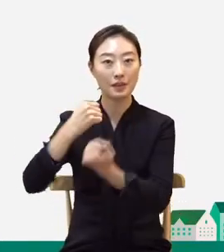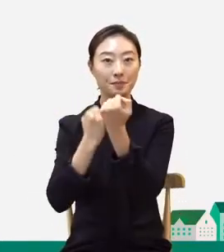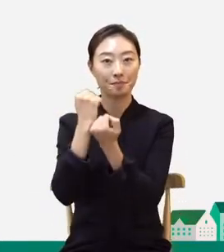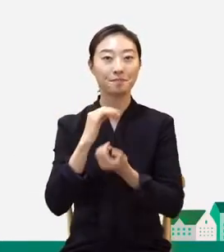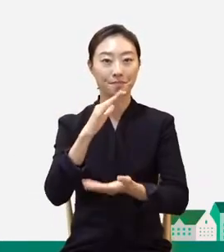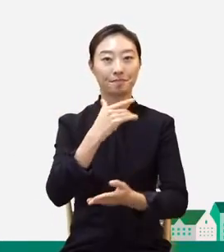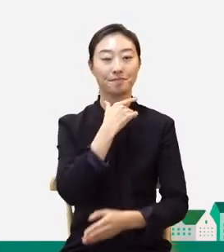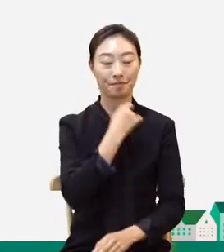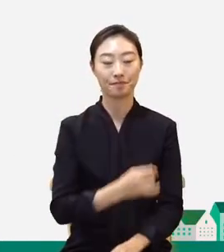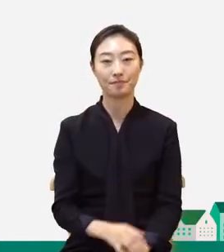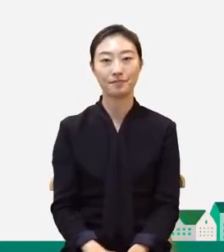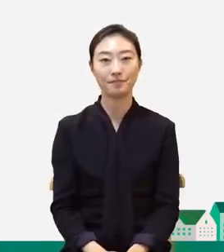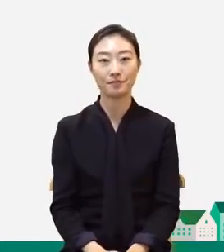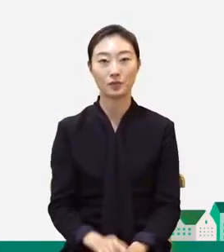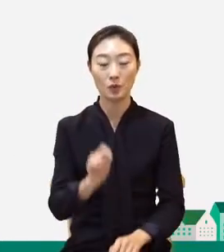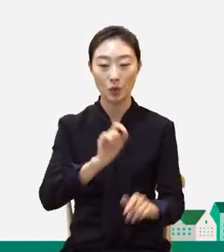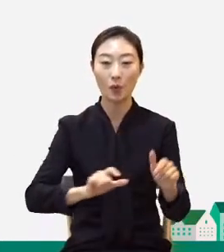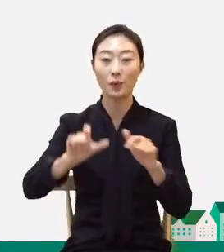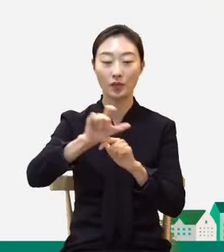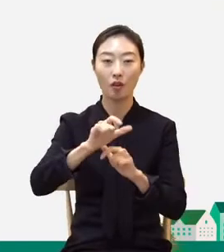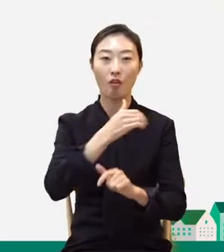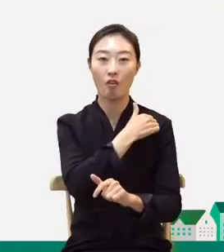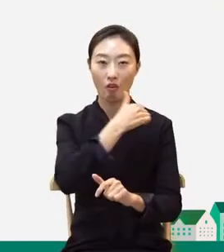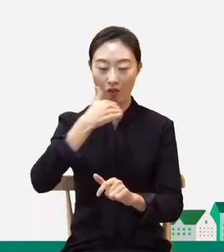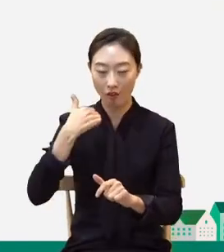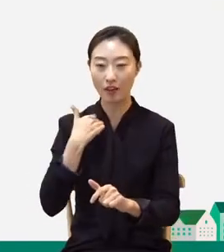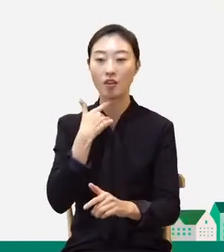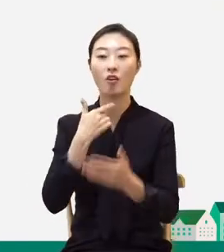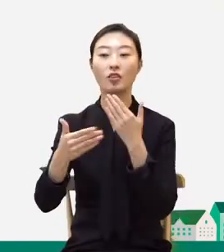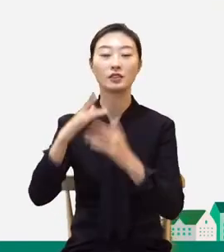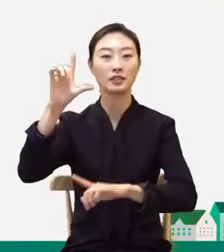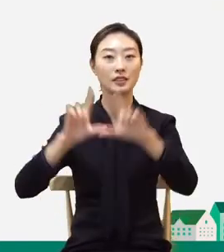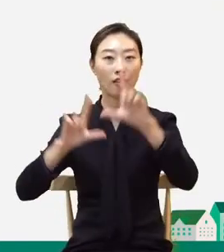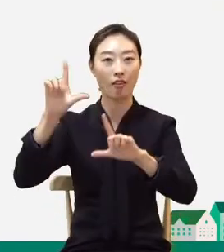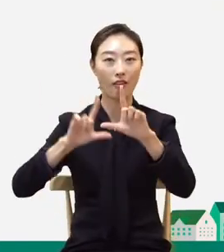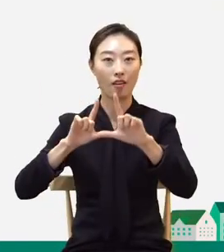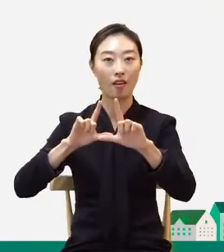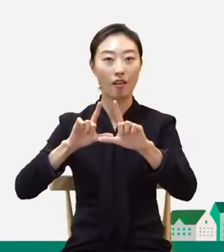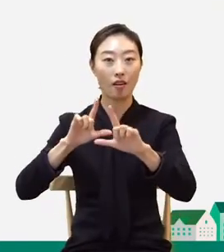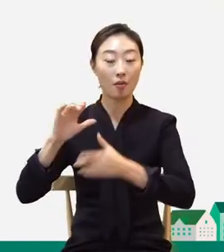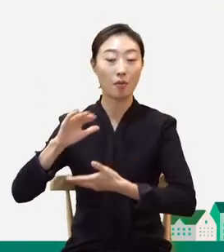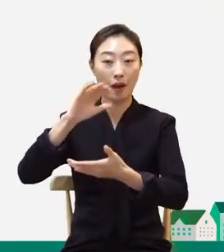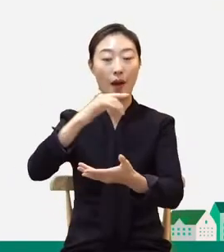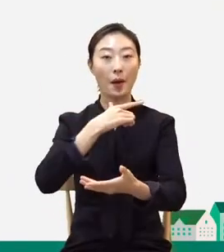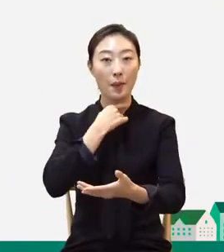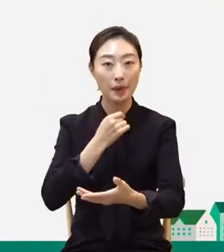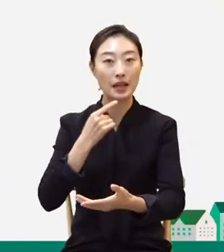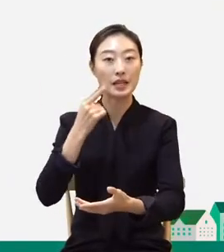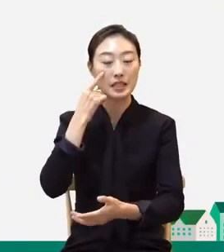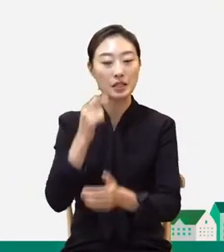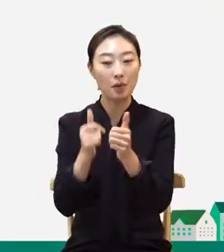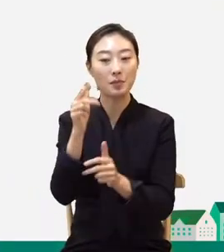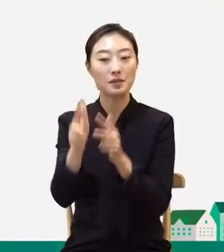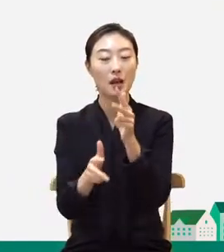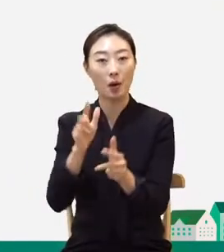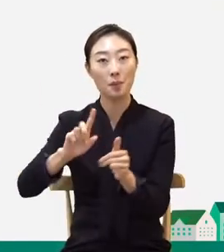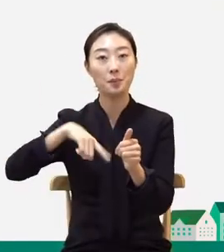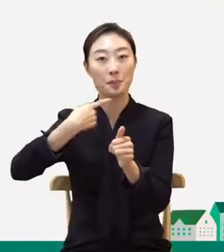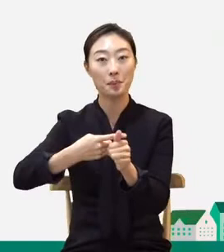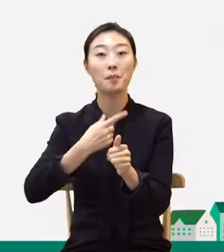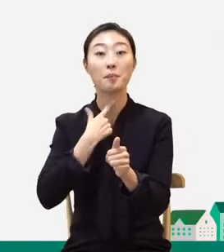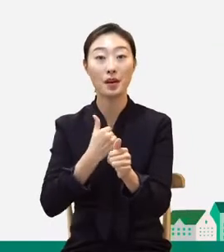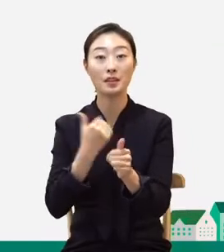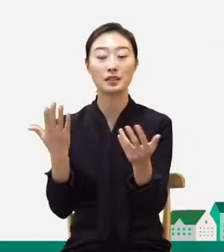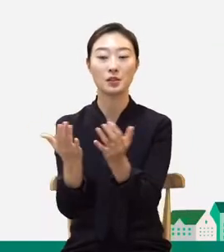드리려고 합니다. 그리고 조금 더 풍부한 현장의 경험을 전달하기 위해서 저희 시범사업에 동료 지원가로 참여하셨던